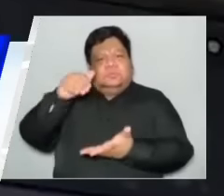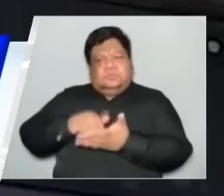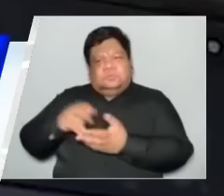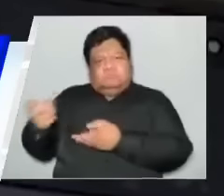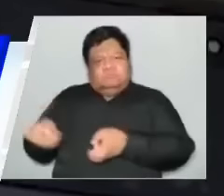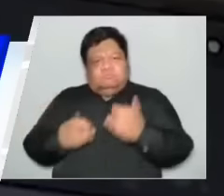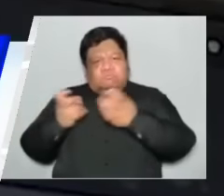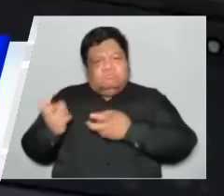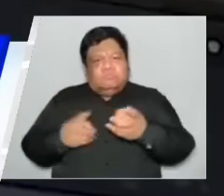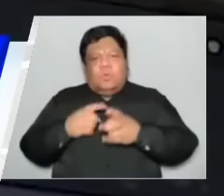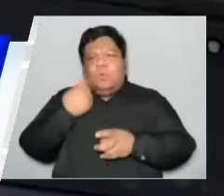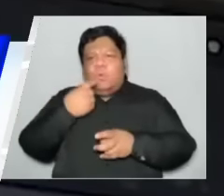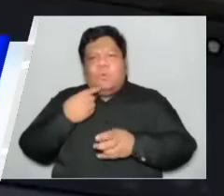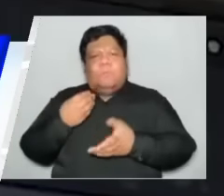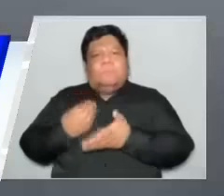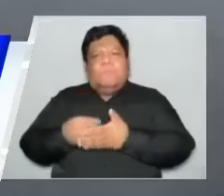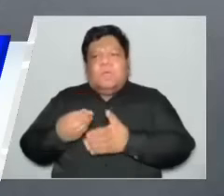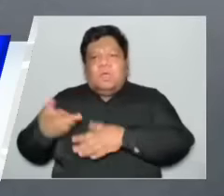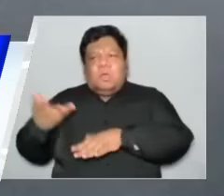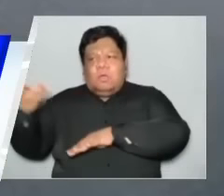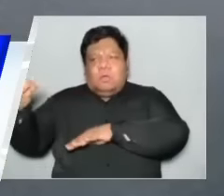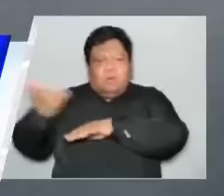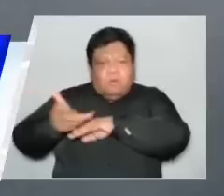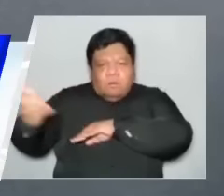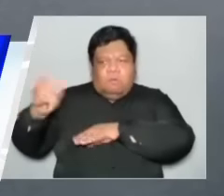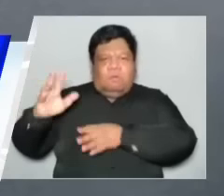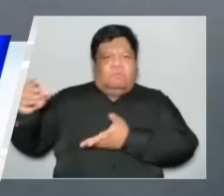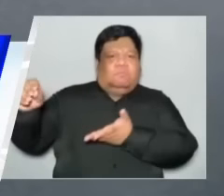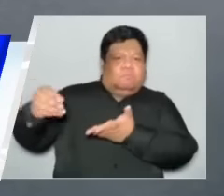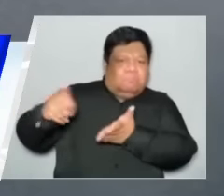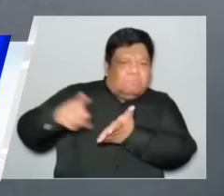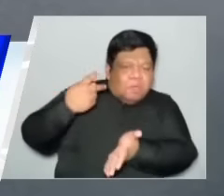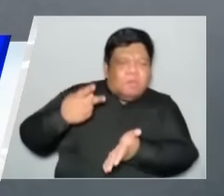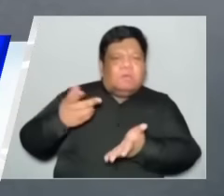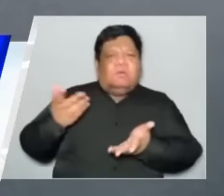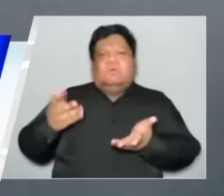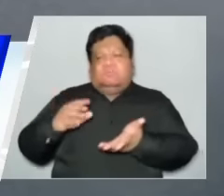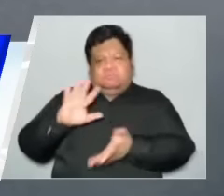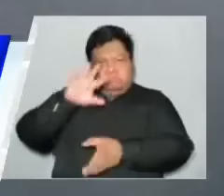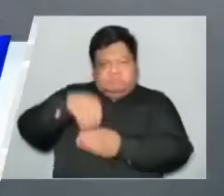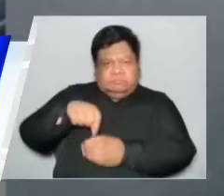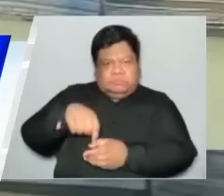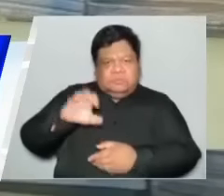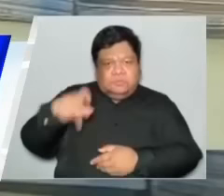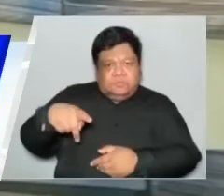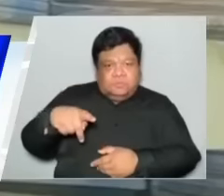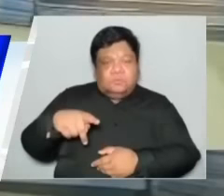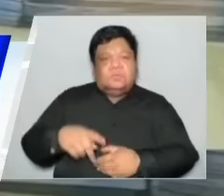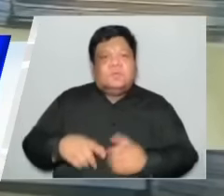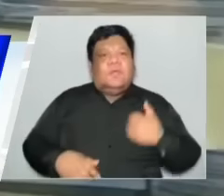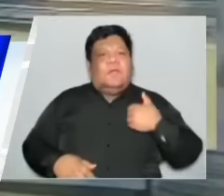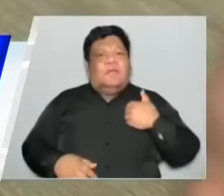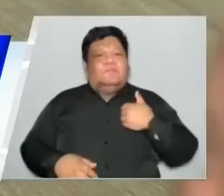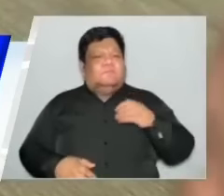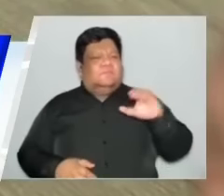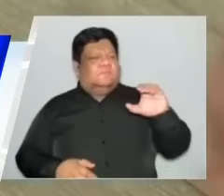yung mga pera ng naloloko nila. At tapos, through a crypto wallet, doon nila